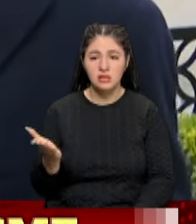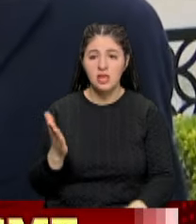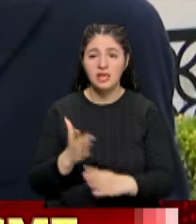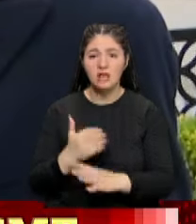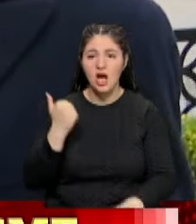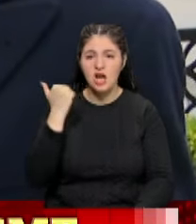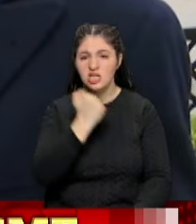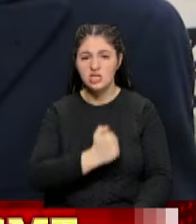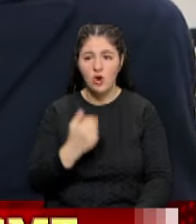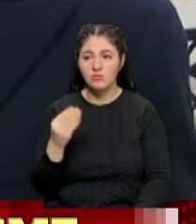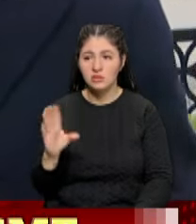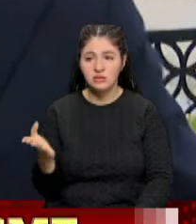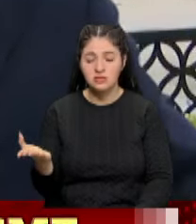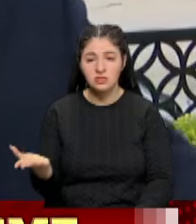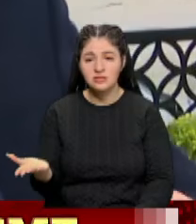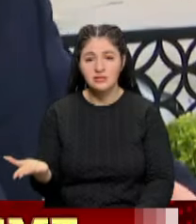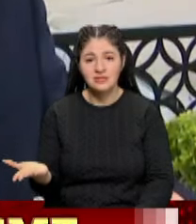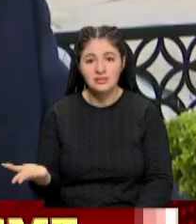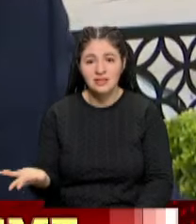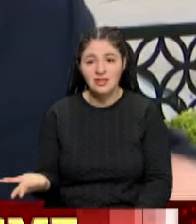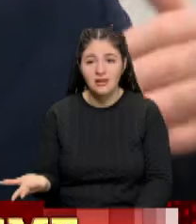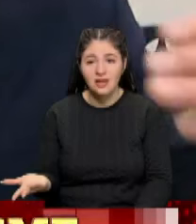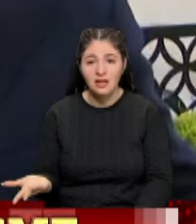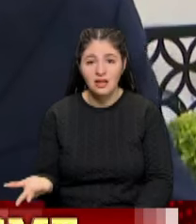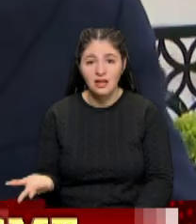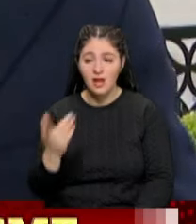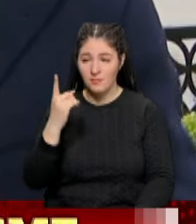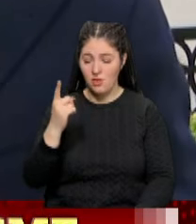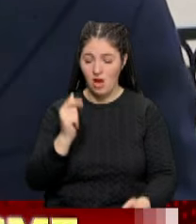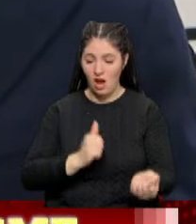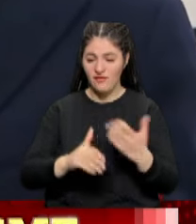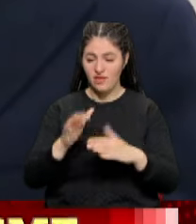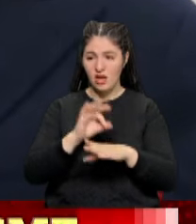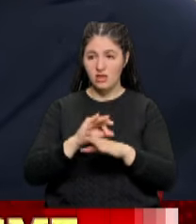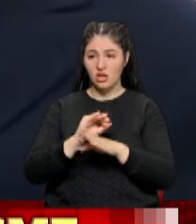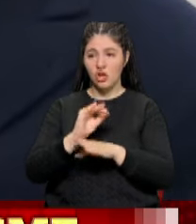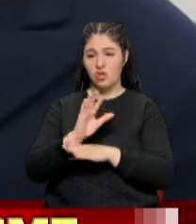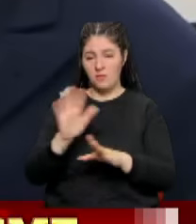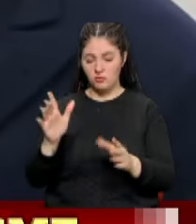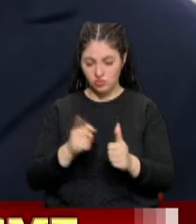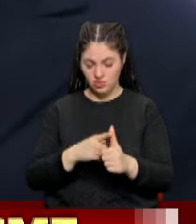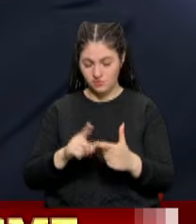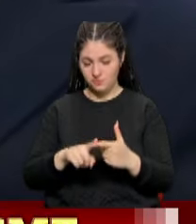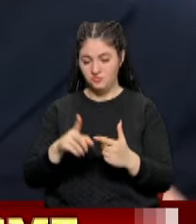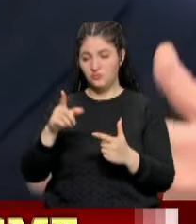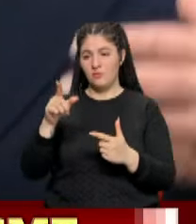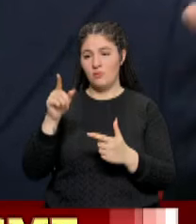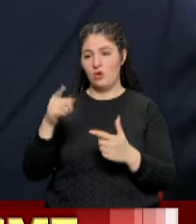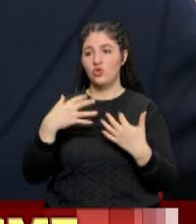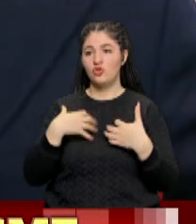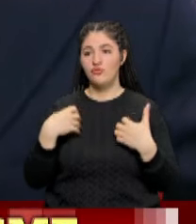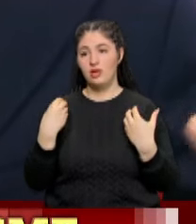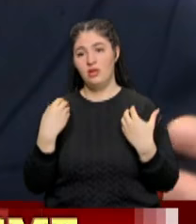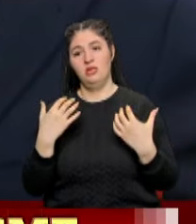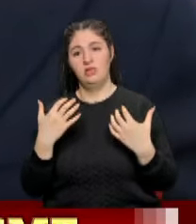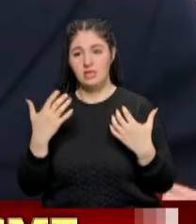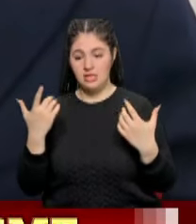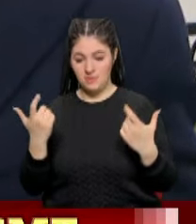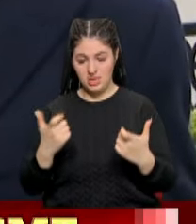niçin öfkelenmesin? Yani bir, afet anını yaşayamamışız. İki, güveneceği